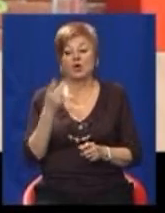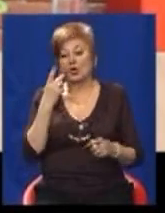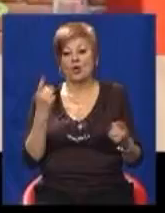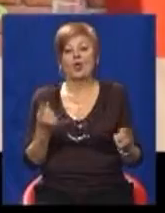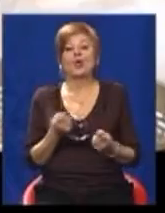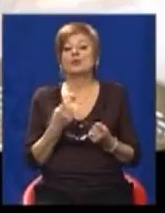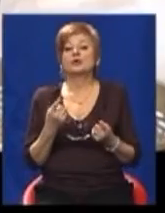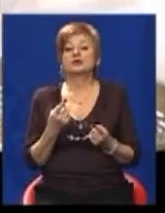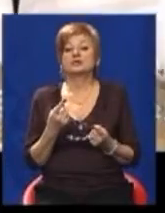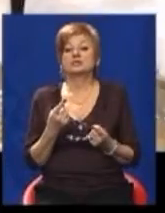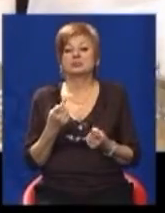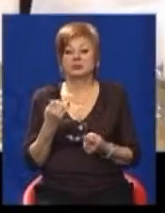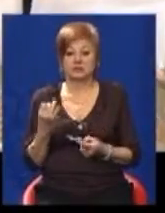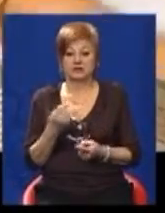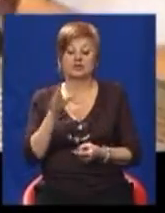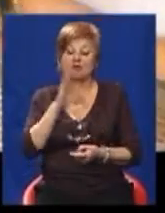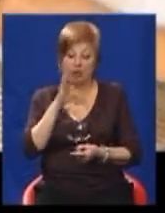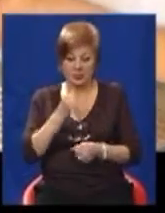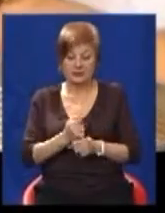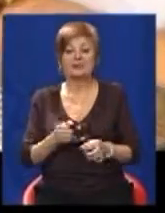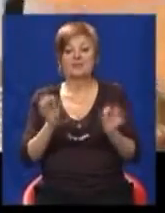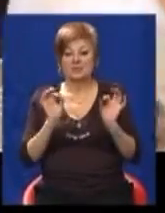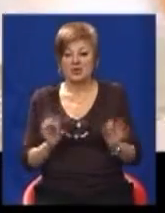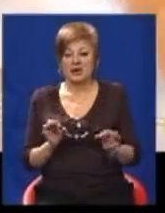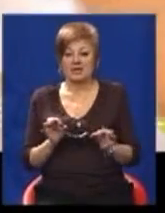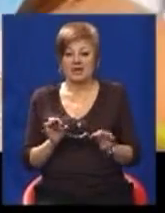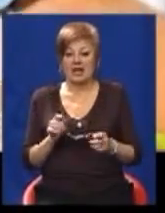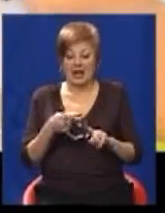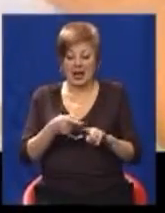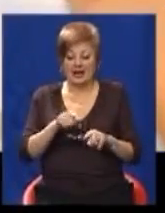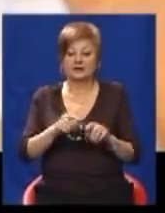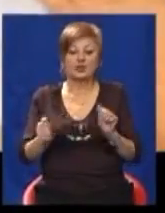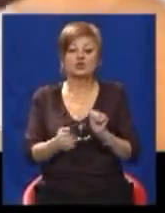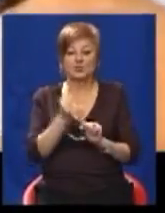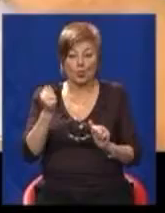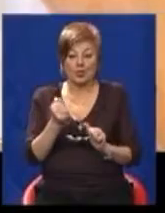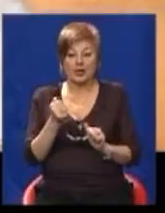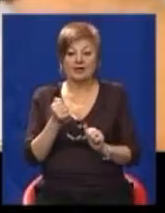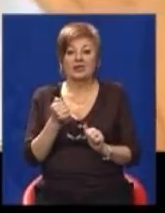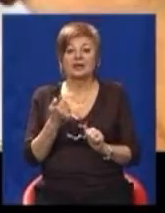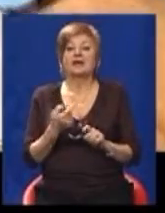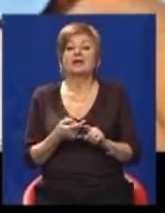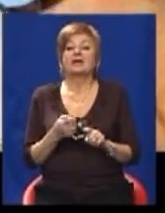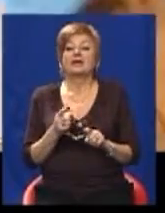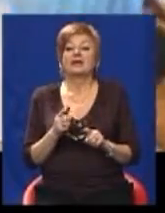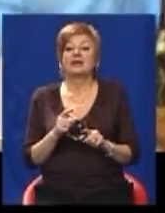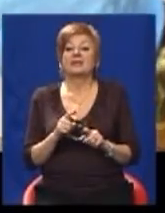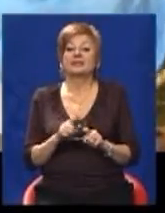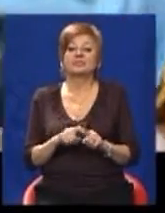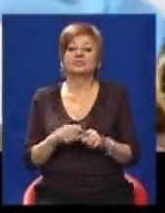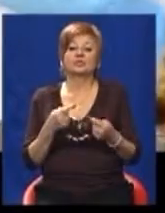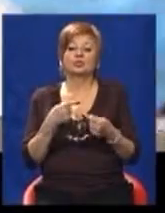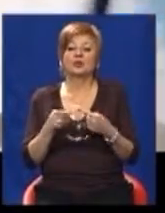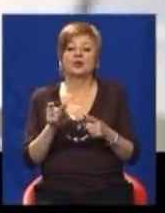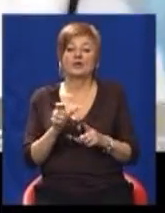лід, із чого? Із води. Із води, правильно. А ось цей сухий лід, він із двоокису вуглецю, або